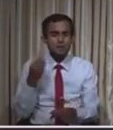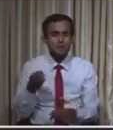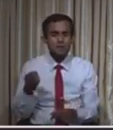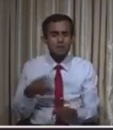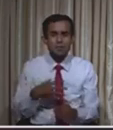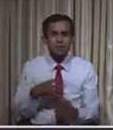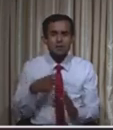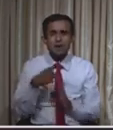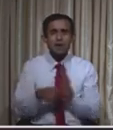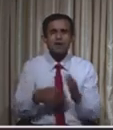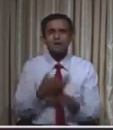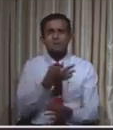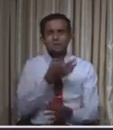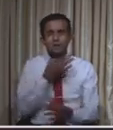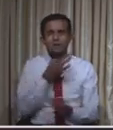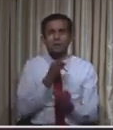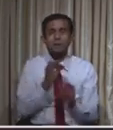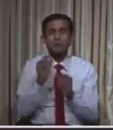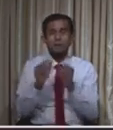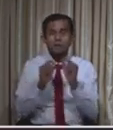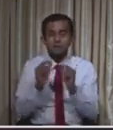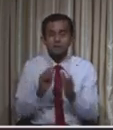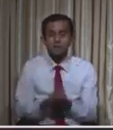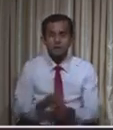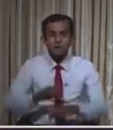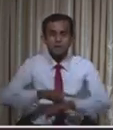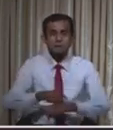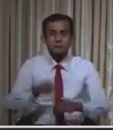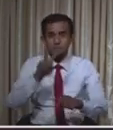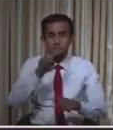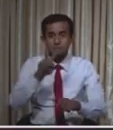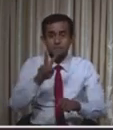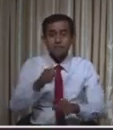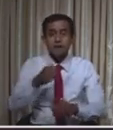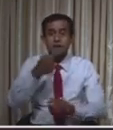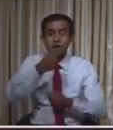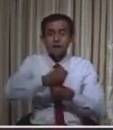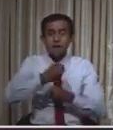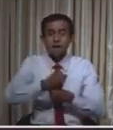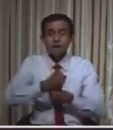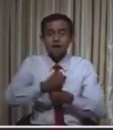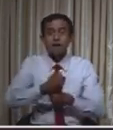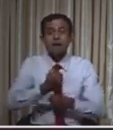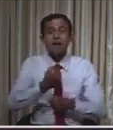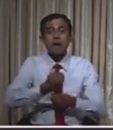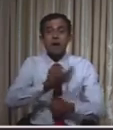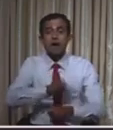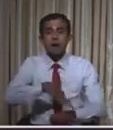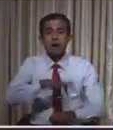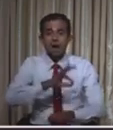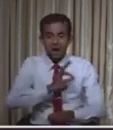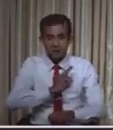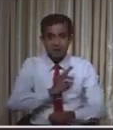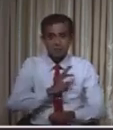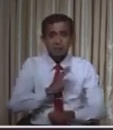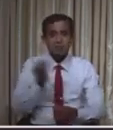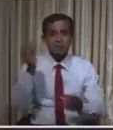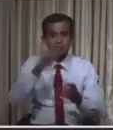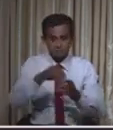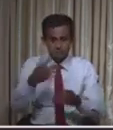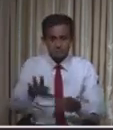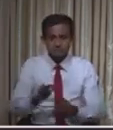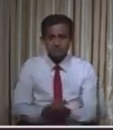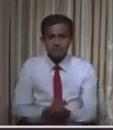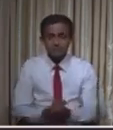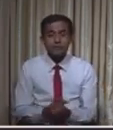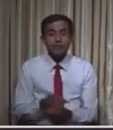පුරා විහිළු සපයන්නේ බලපත්තලා මිනිත්තු දෙකක කාලයක්. ඔව් ගල්බඩවත්තේ ඥානසාර හාමුදුරුව තමයි පත්වලා තියෙන්නේ.